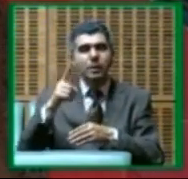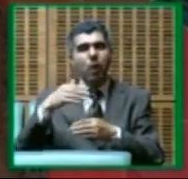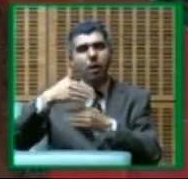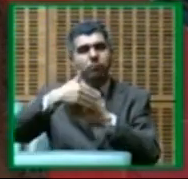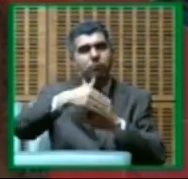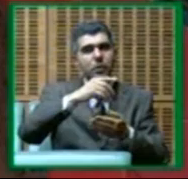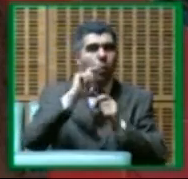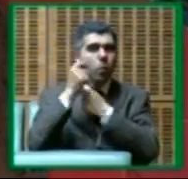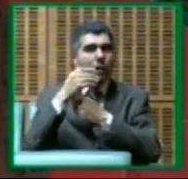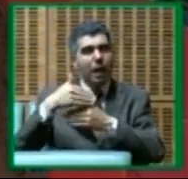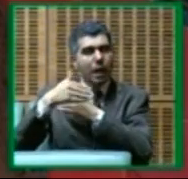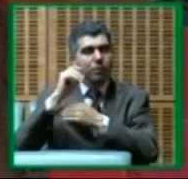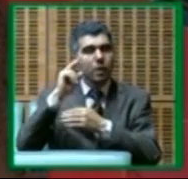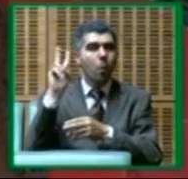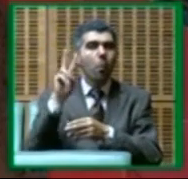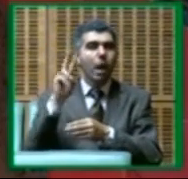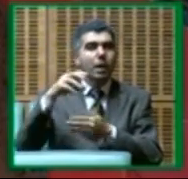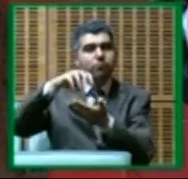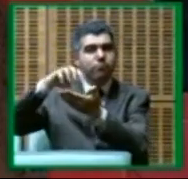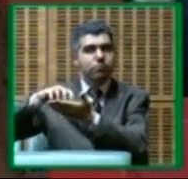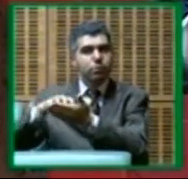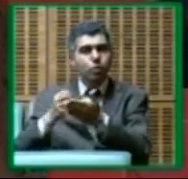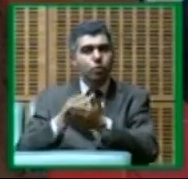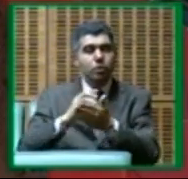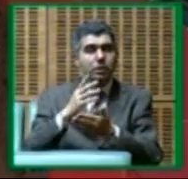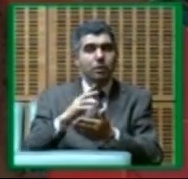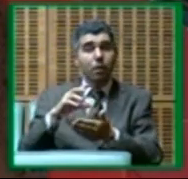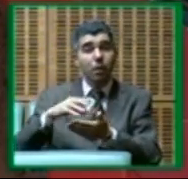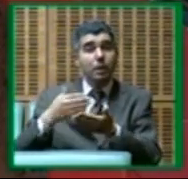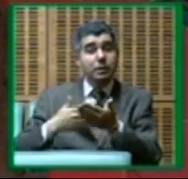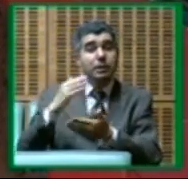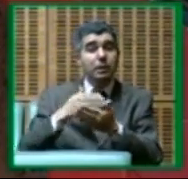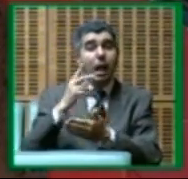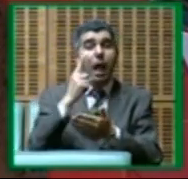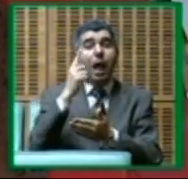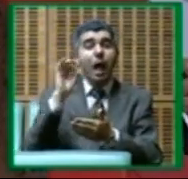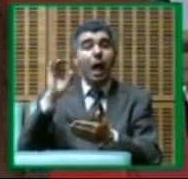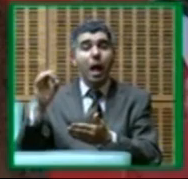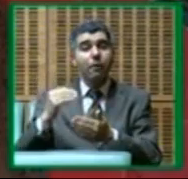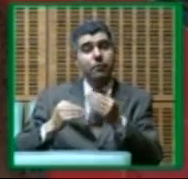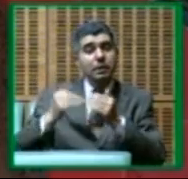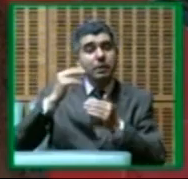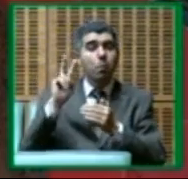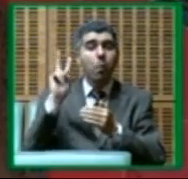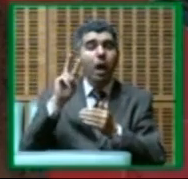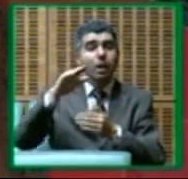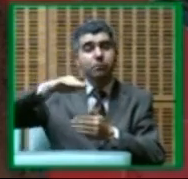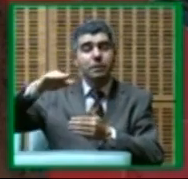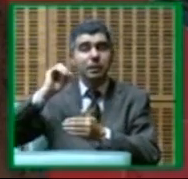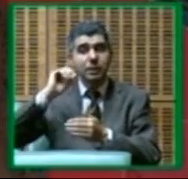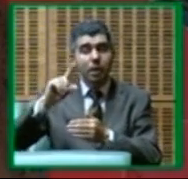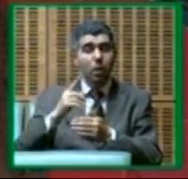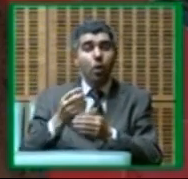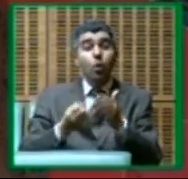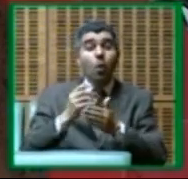يا واحد الفضاءات ديال التخييم اللي بواحد الطاقه استيعابيه اللي كتجاوز ال1000، وبالتالي كتعطينا دوك لي بول ديكسيلونس، واللي التوجه هو